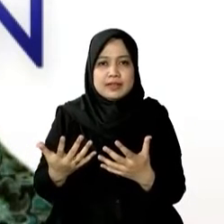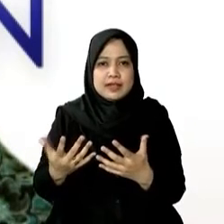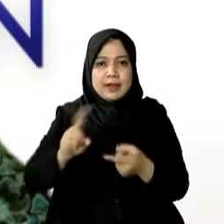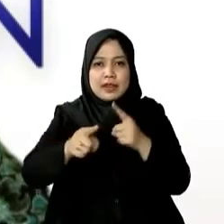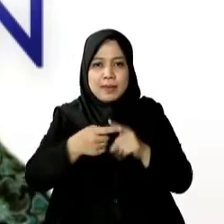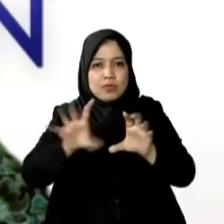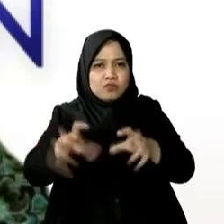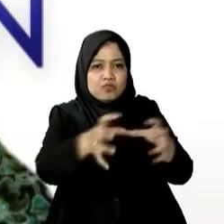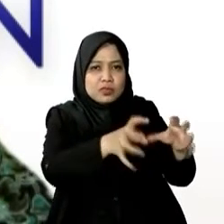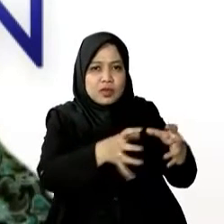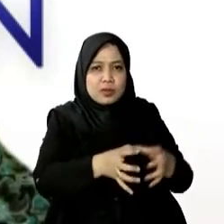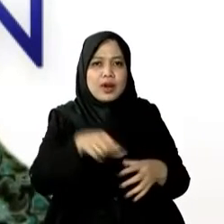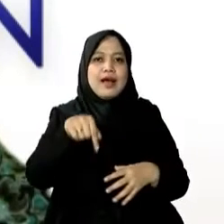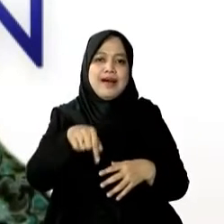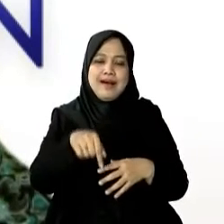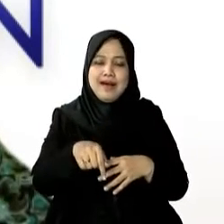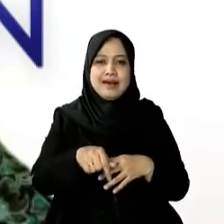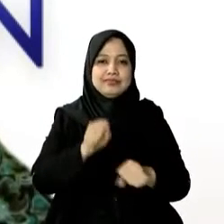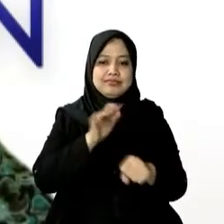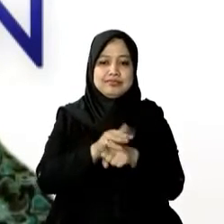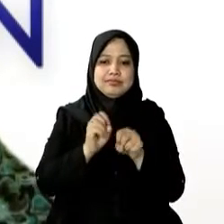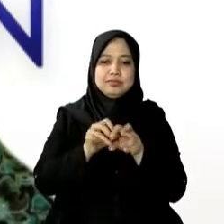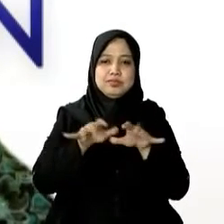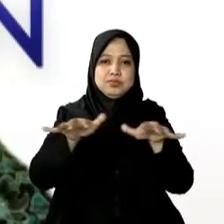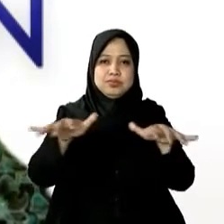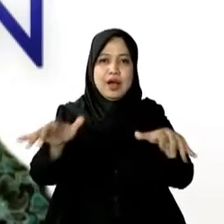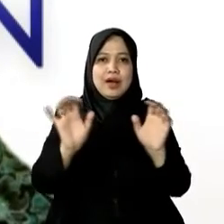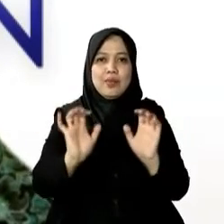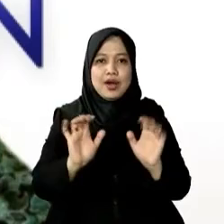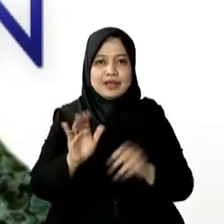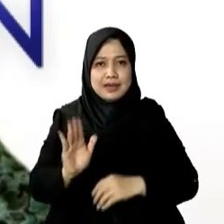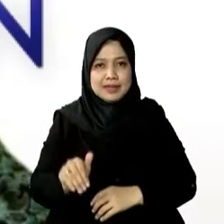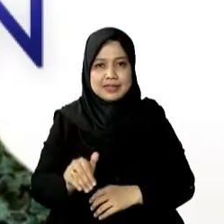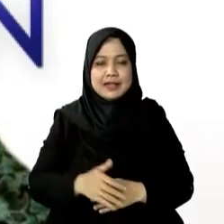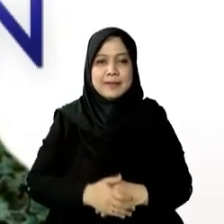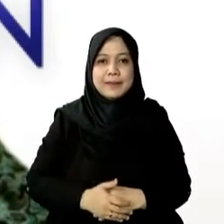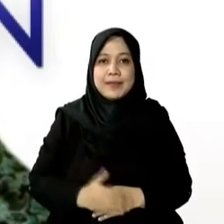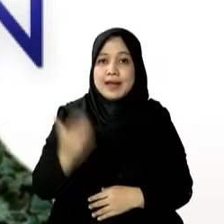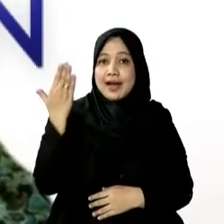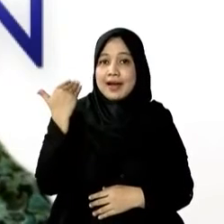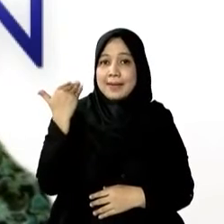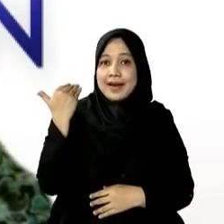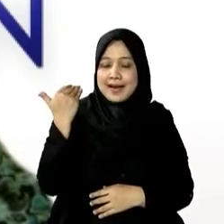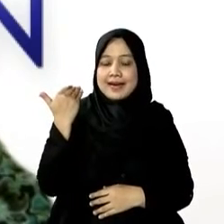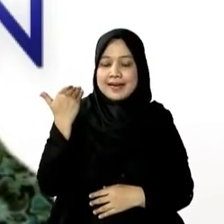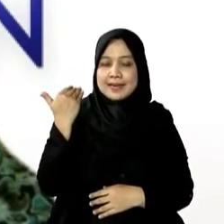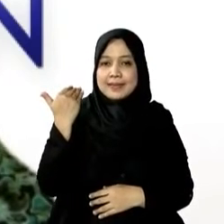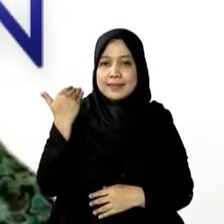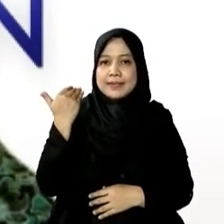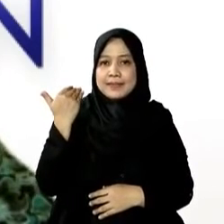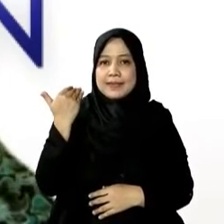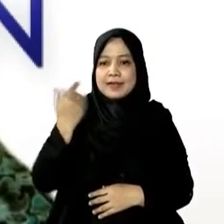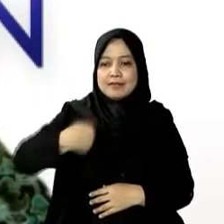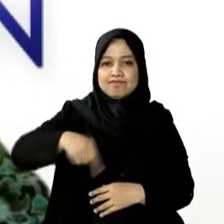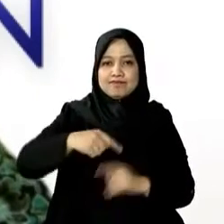ditekan sehingga akhirnya terjadilah pengeluaran-pengeluaran yang ada di masyarakat kita sekarang lemari ini bersama dengan